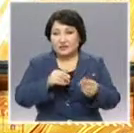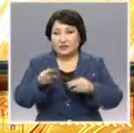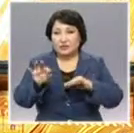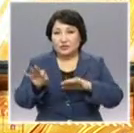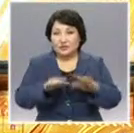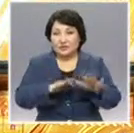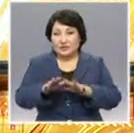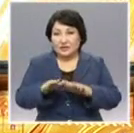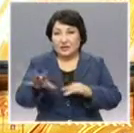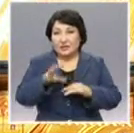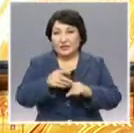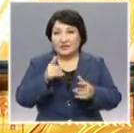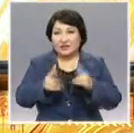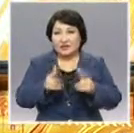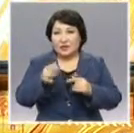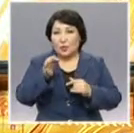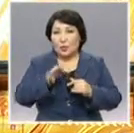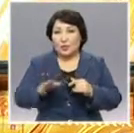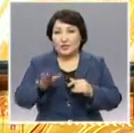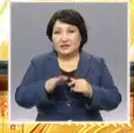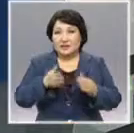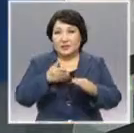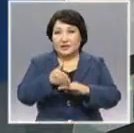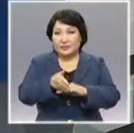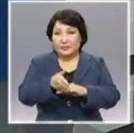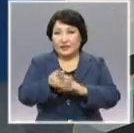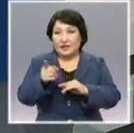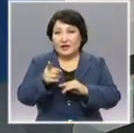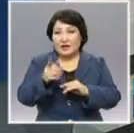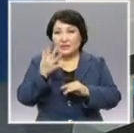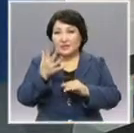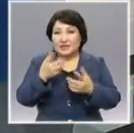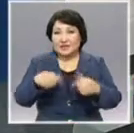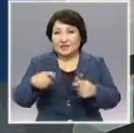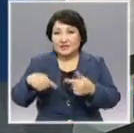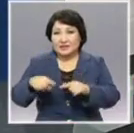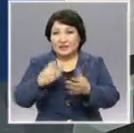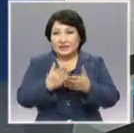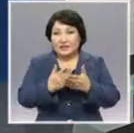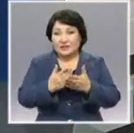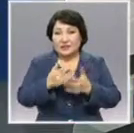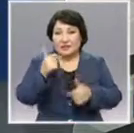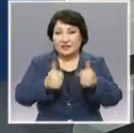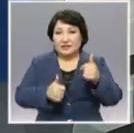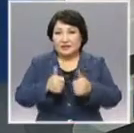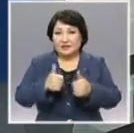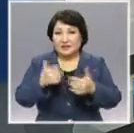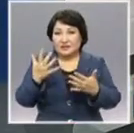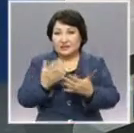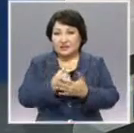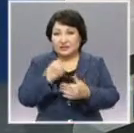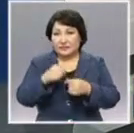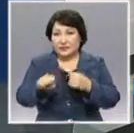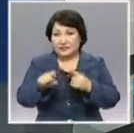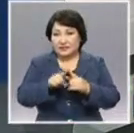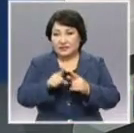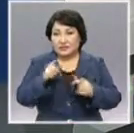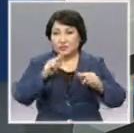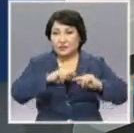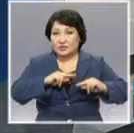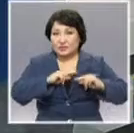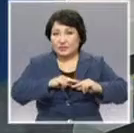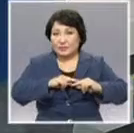бағана өзіміздің бағана 5 организациямыз бар, жұмыс істейді тендермен ұтып алғандар, соның техникасын бәрін қарастырып,